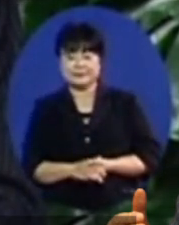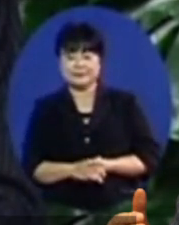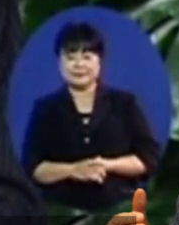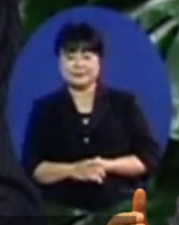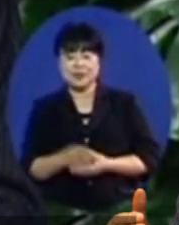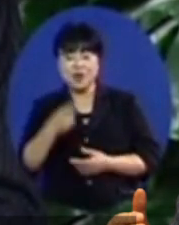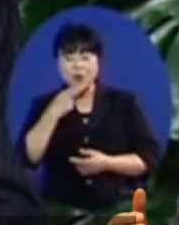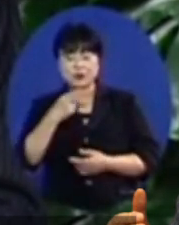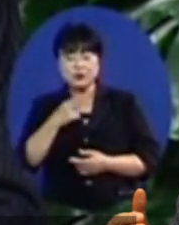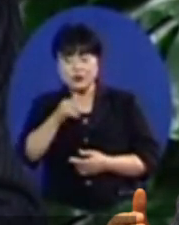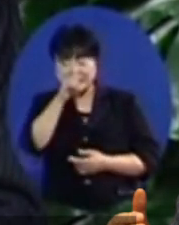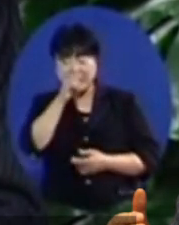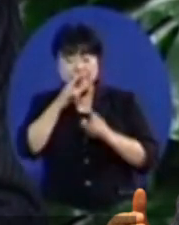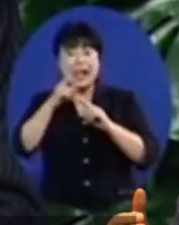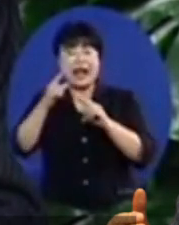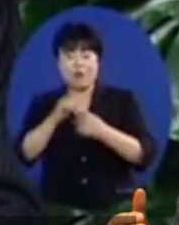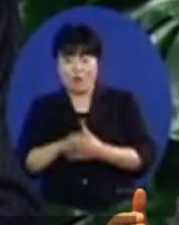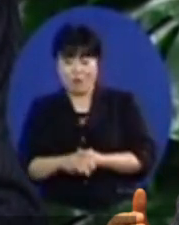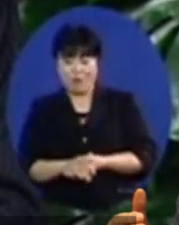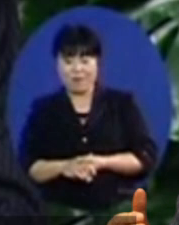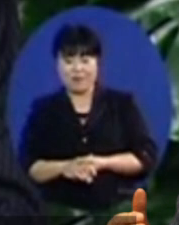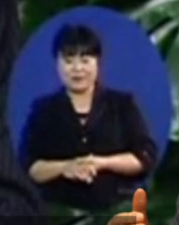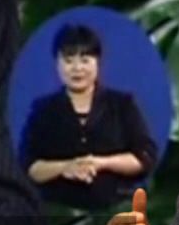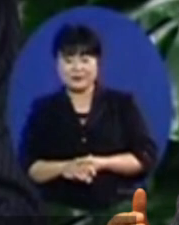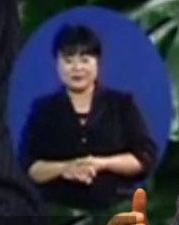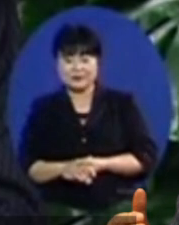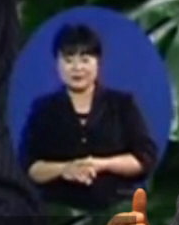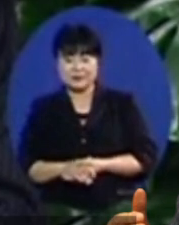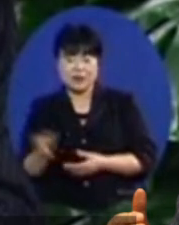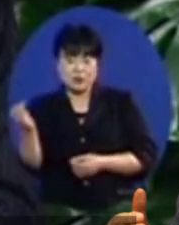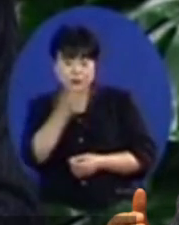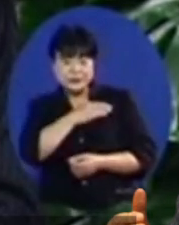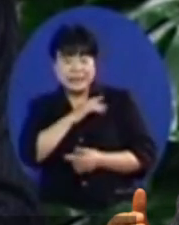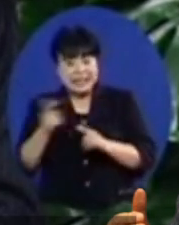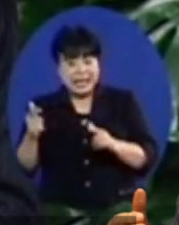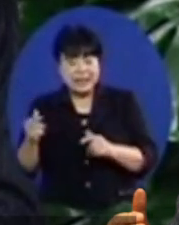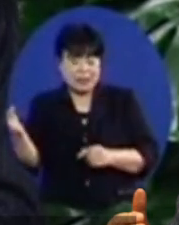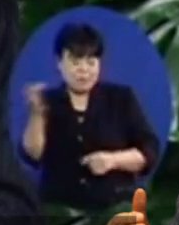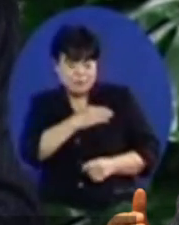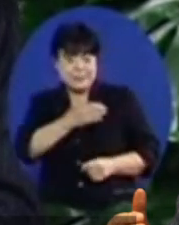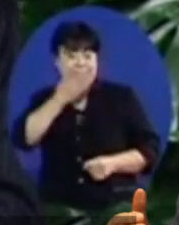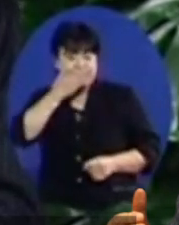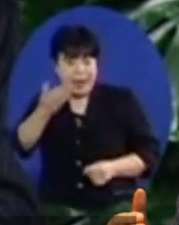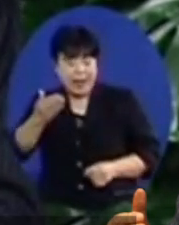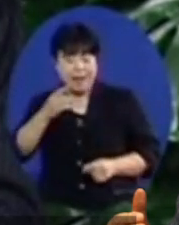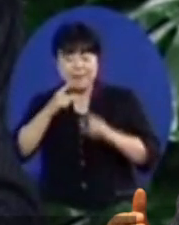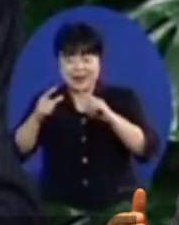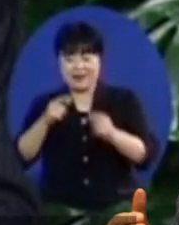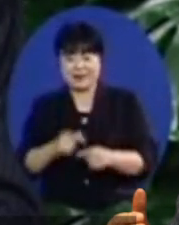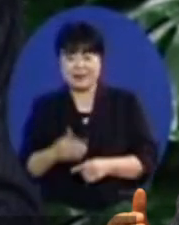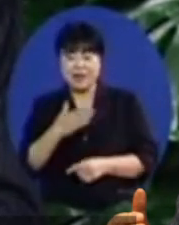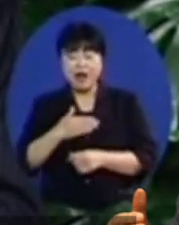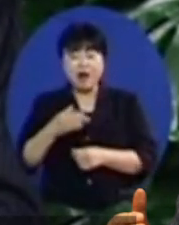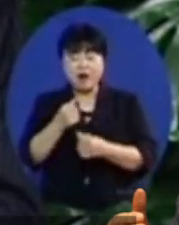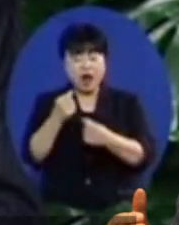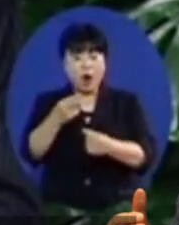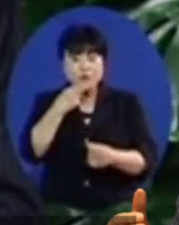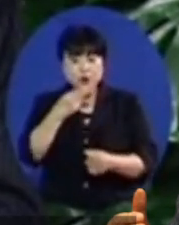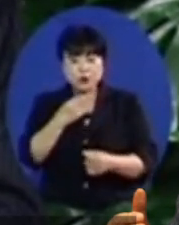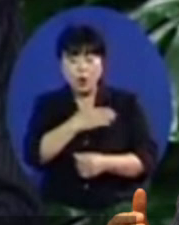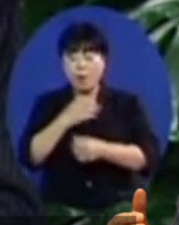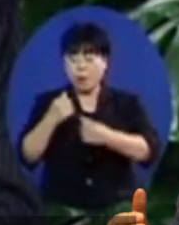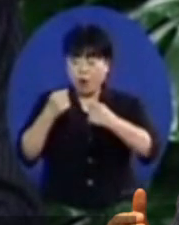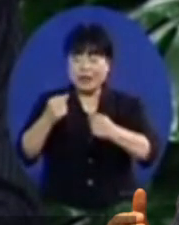없는 것을 있는 것까지 말하세요. 부자 아니면서 나는 부자라고 말하십시오. 건강 안 해도 나는 건강하다고